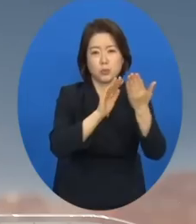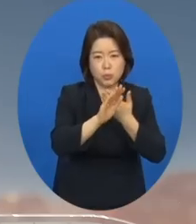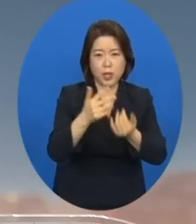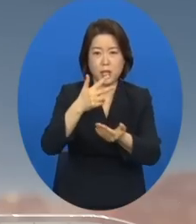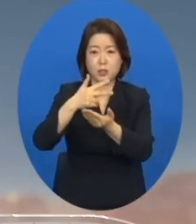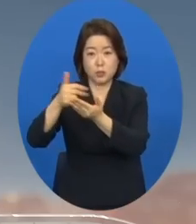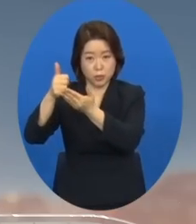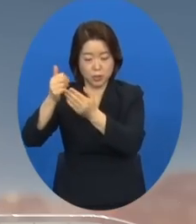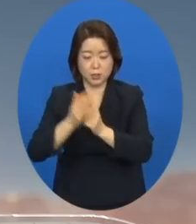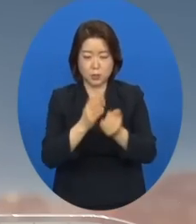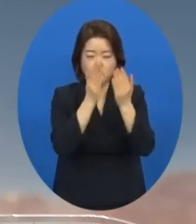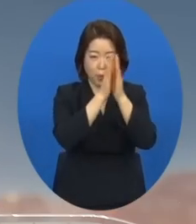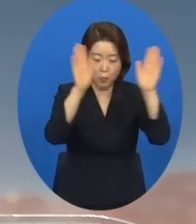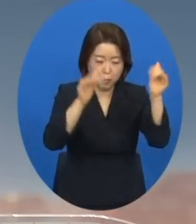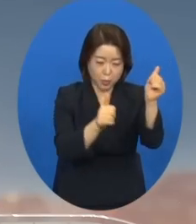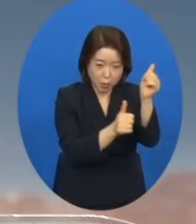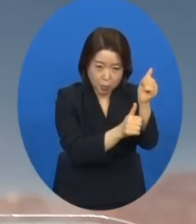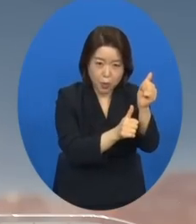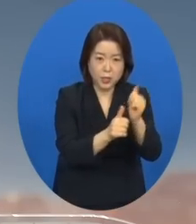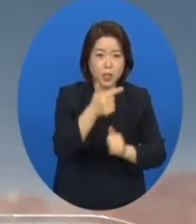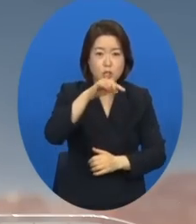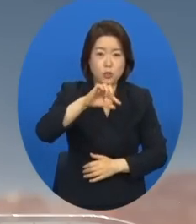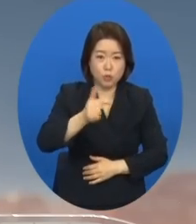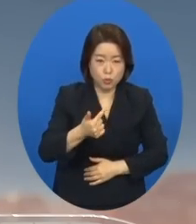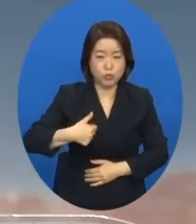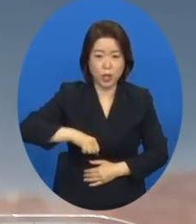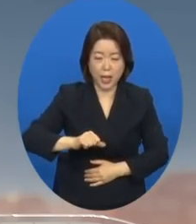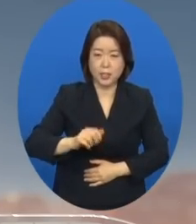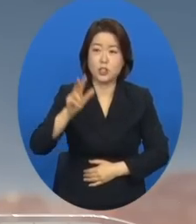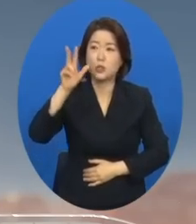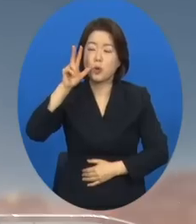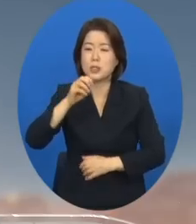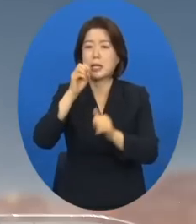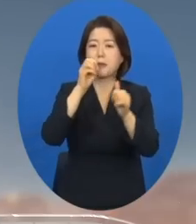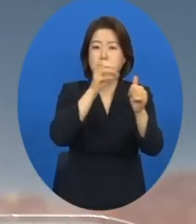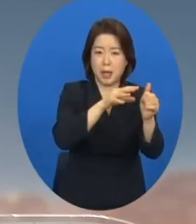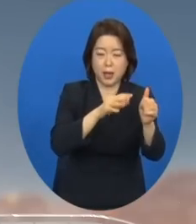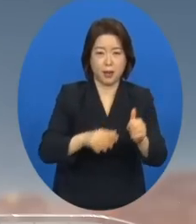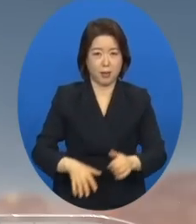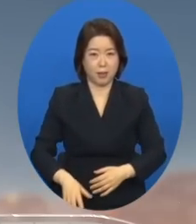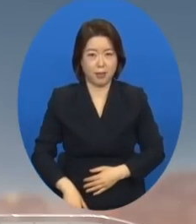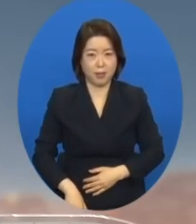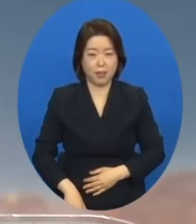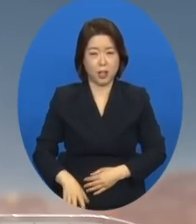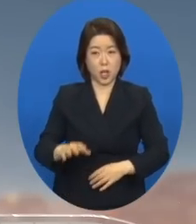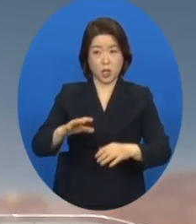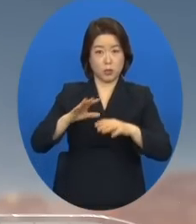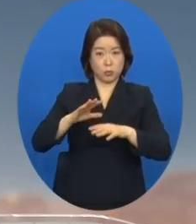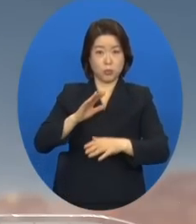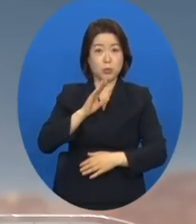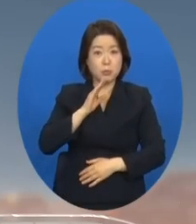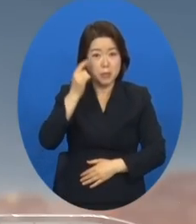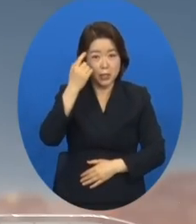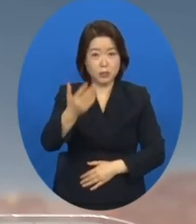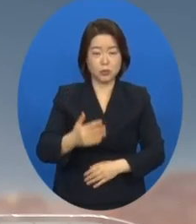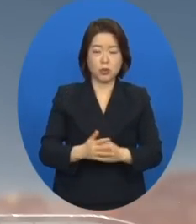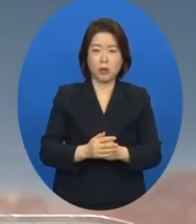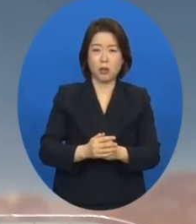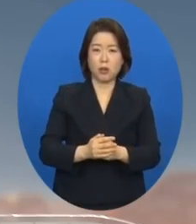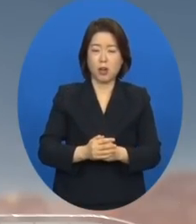모세를 보좌하던 눈의 아들 여호수아에게 말씀하 여러분 두렵지 않았겠습니까